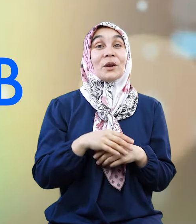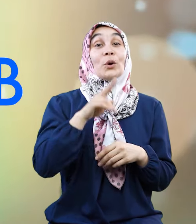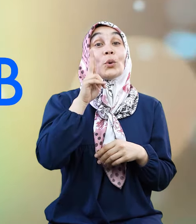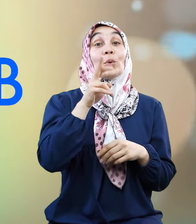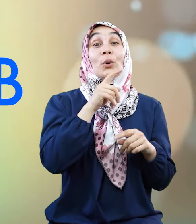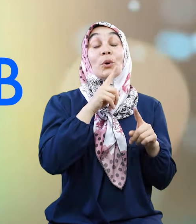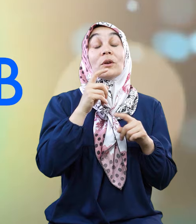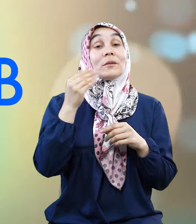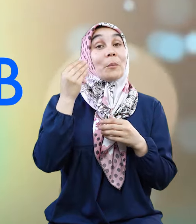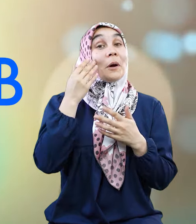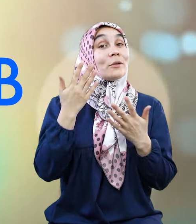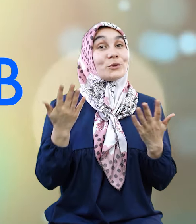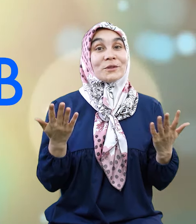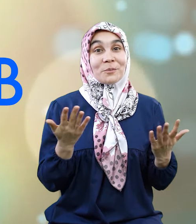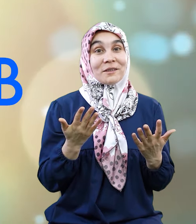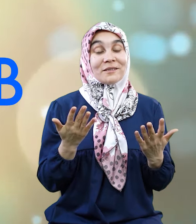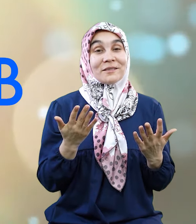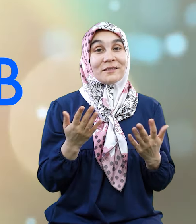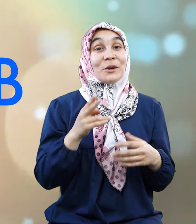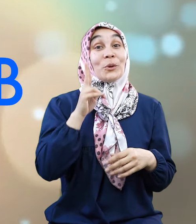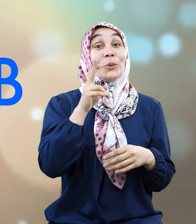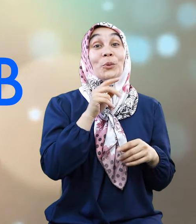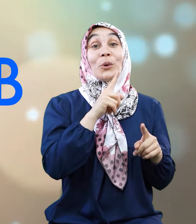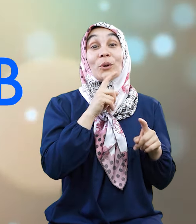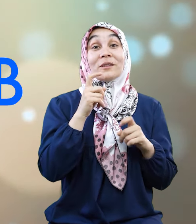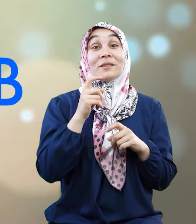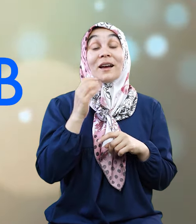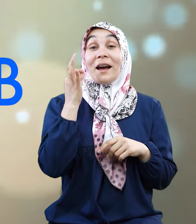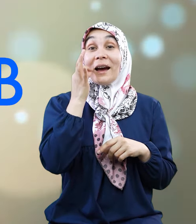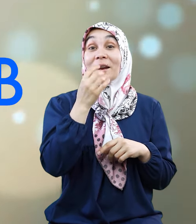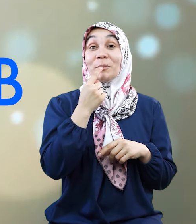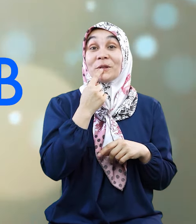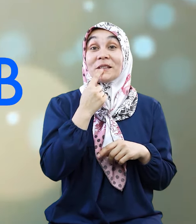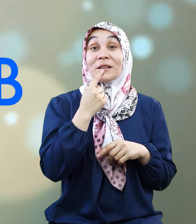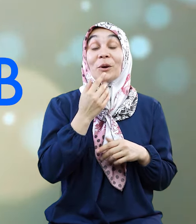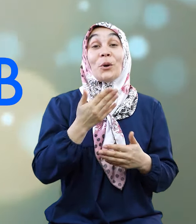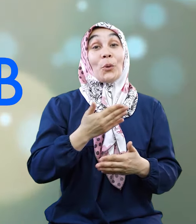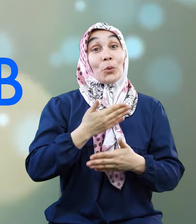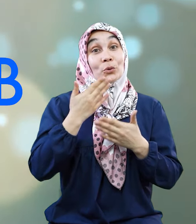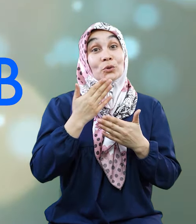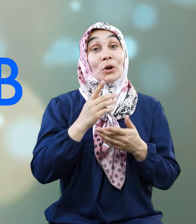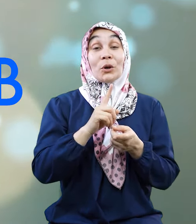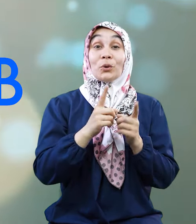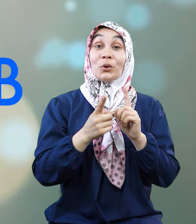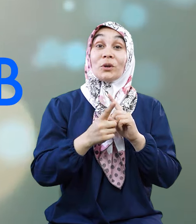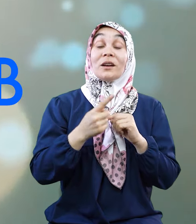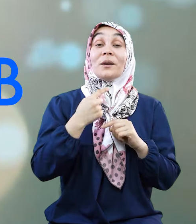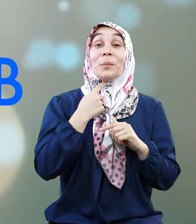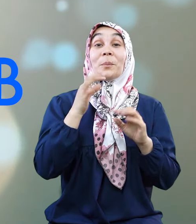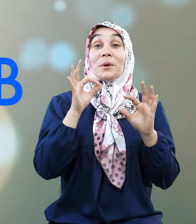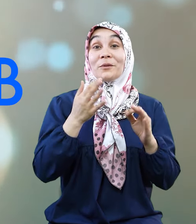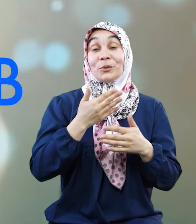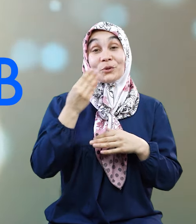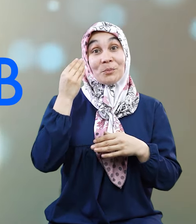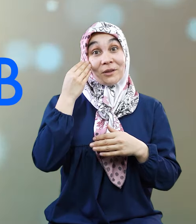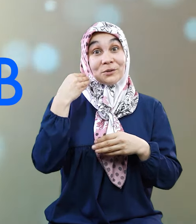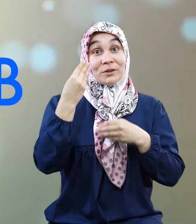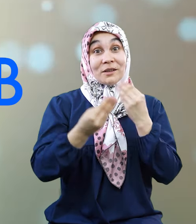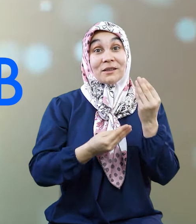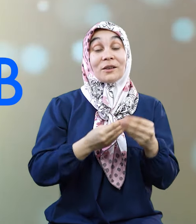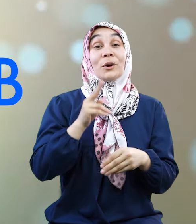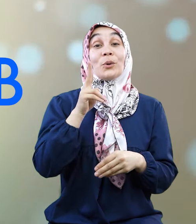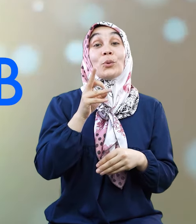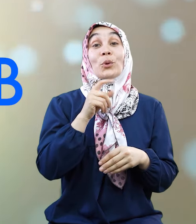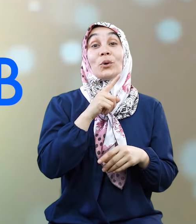Qur'on so'zining ma'nosi nima? Qur'on so'zi arab tilida qiroat yoki o'qish ma'nosini bildiradi. Qur'oni